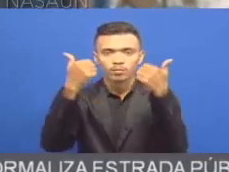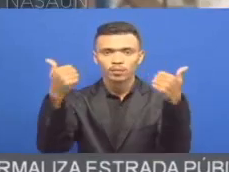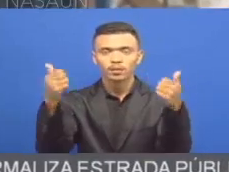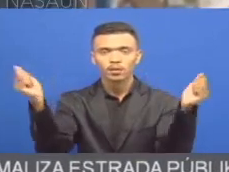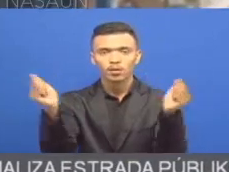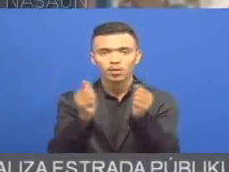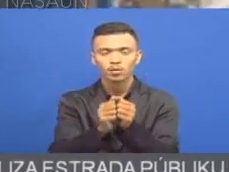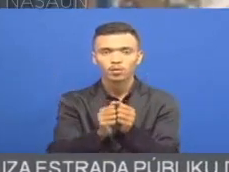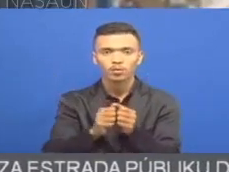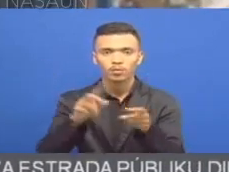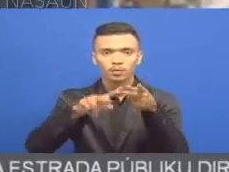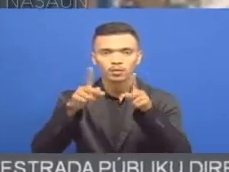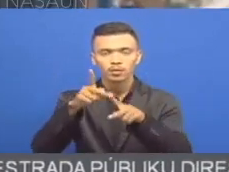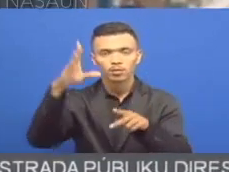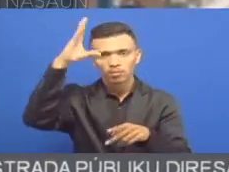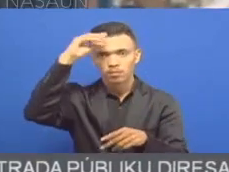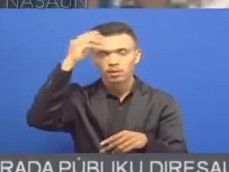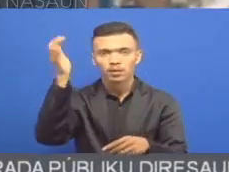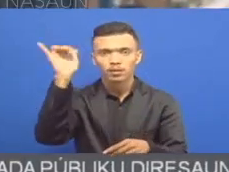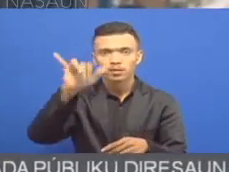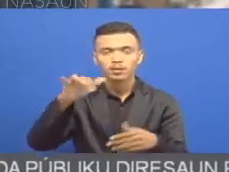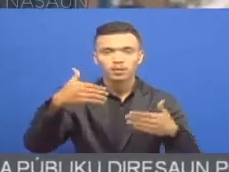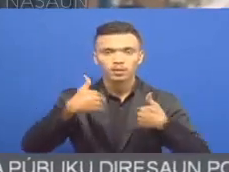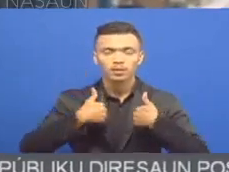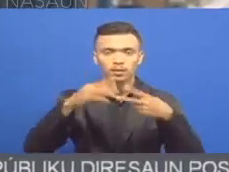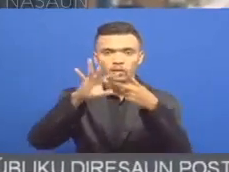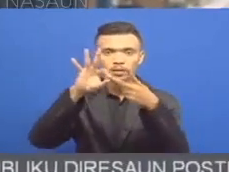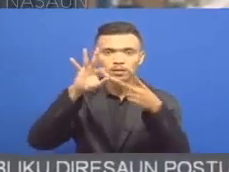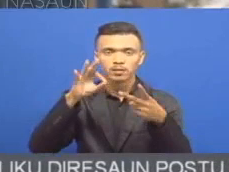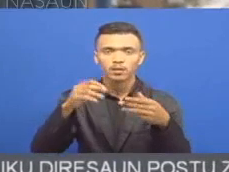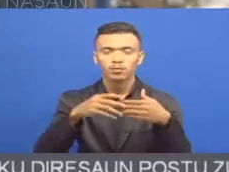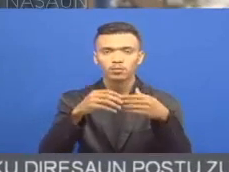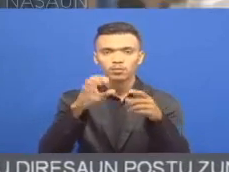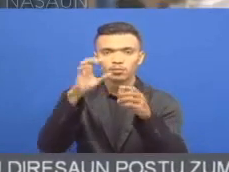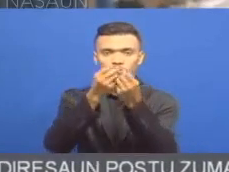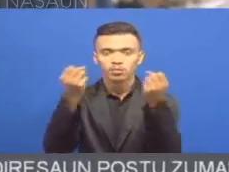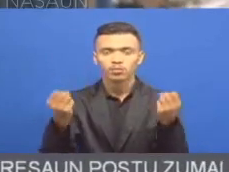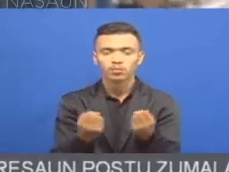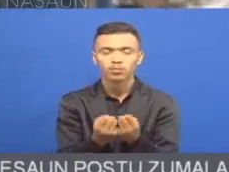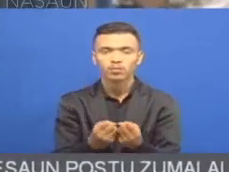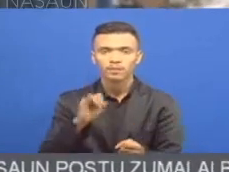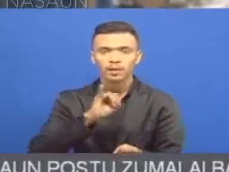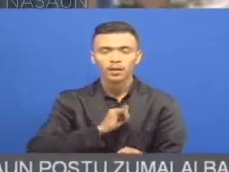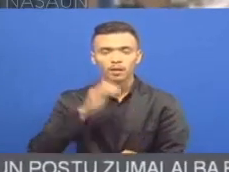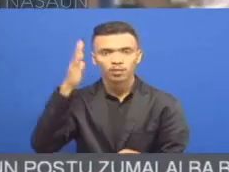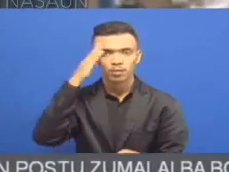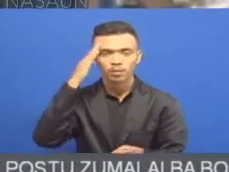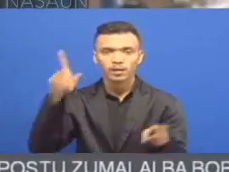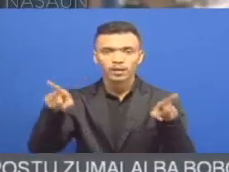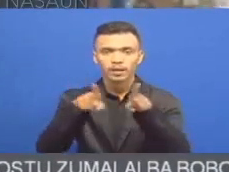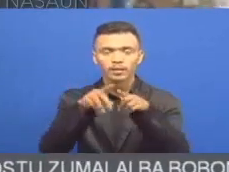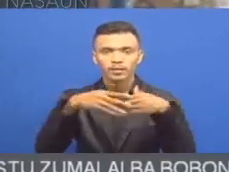ho parceiro manesira iha elisaun lider komunitaria iha periode jane. Hau hanoi ne hanuder